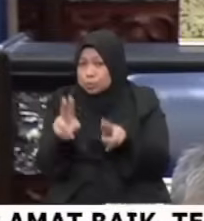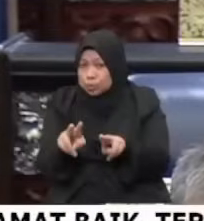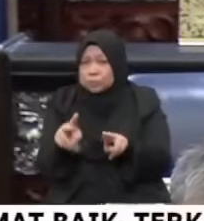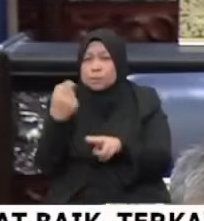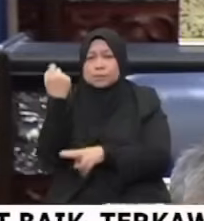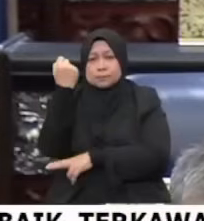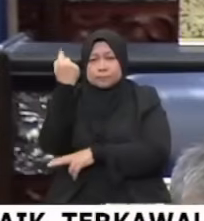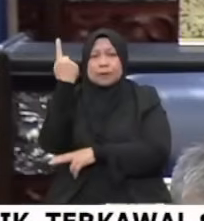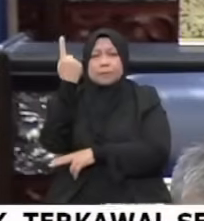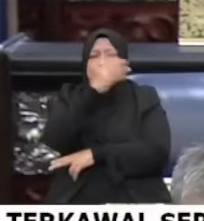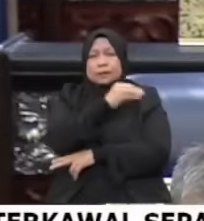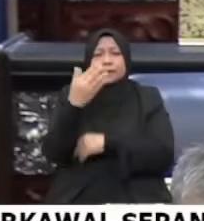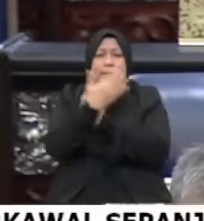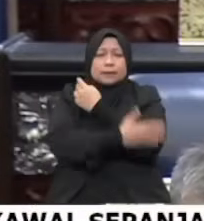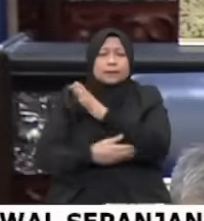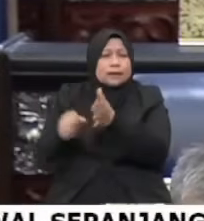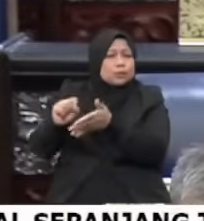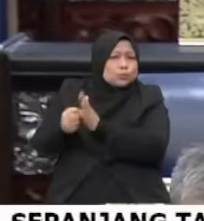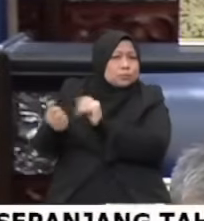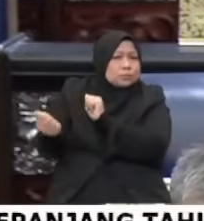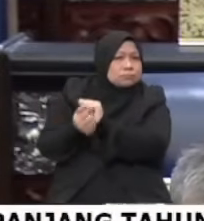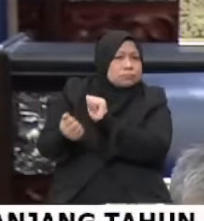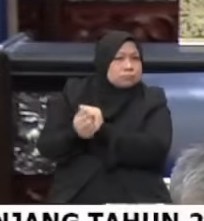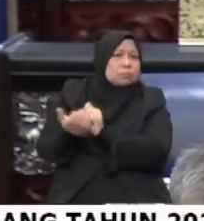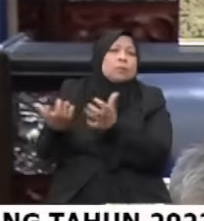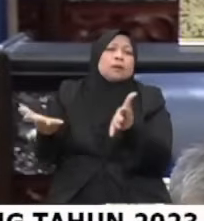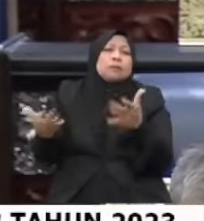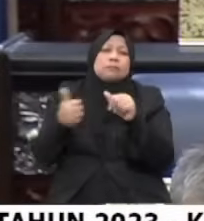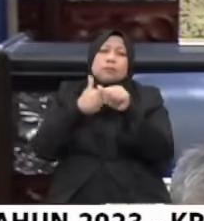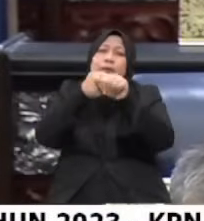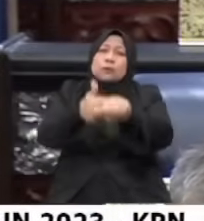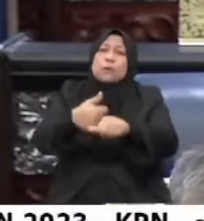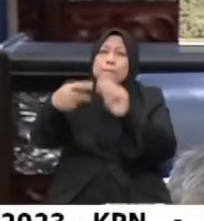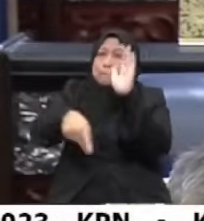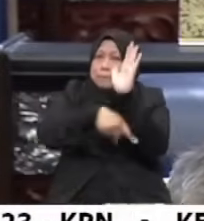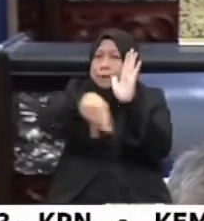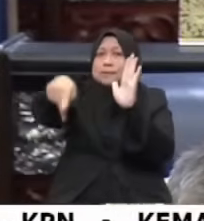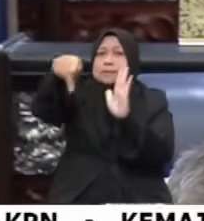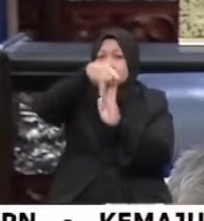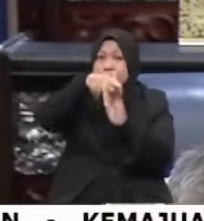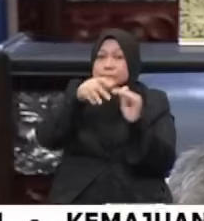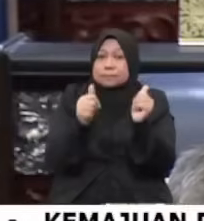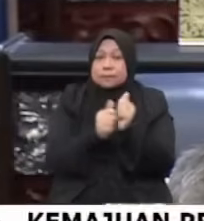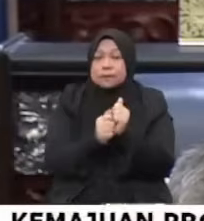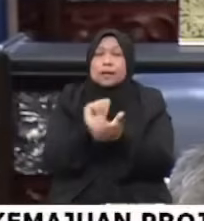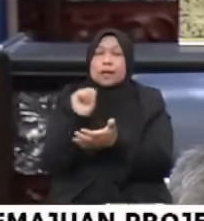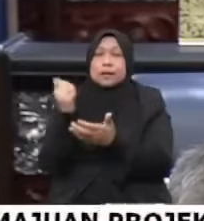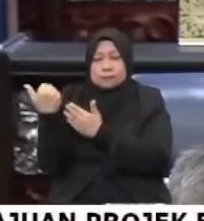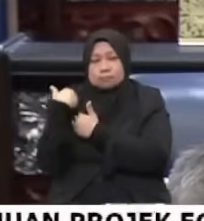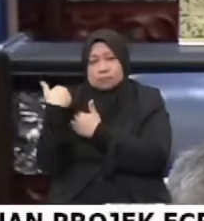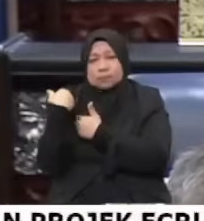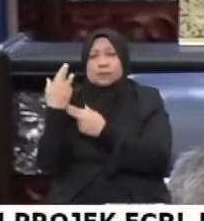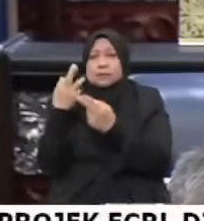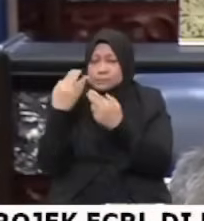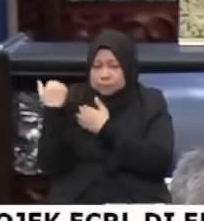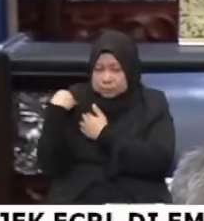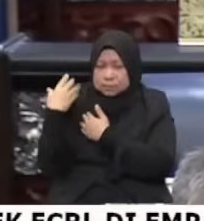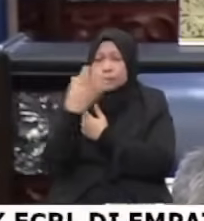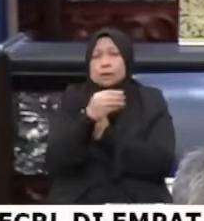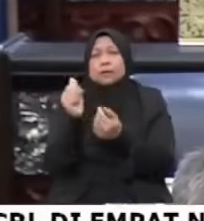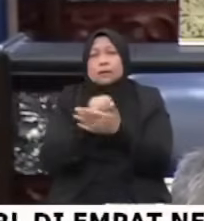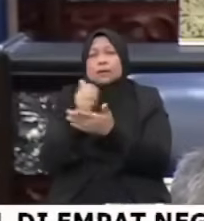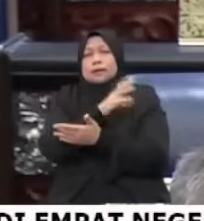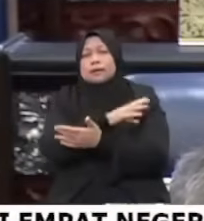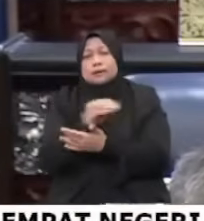persefahaman dengan negara sumber berdasarkan prinsip dengan izinability responsibility